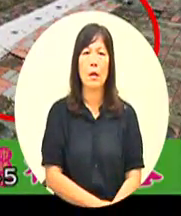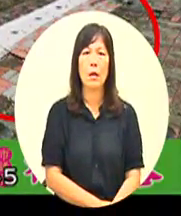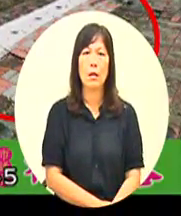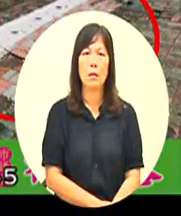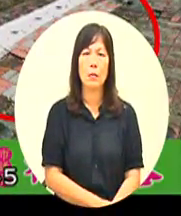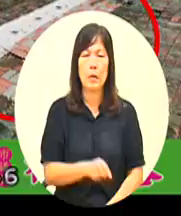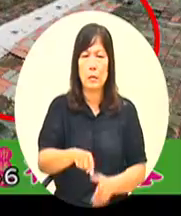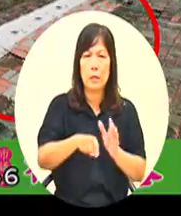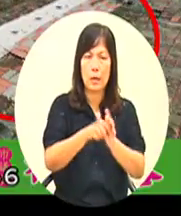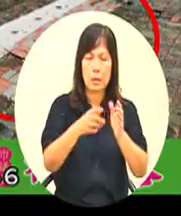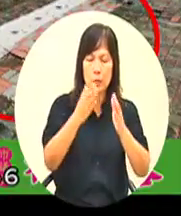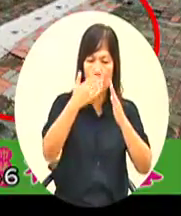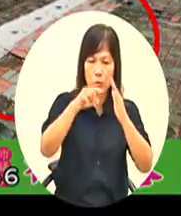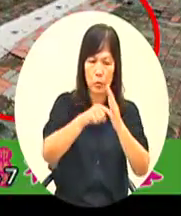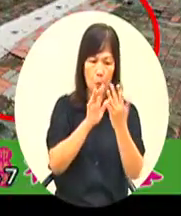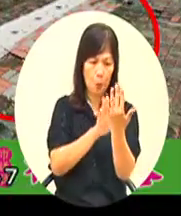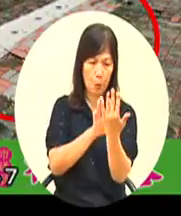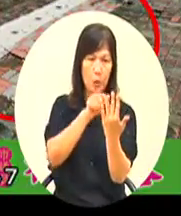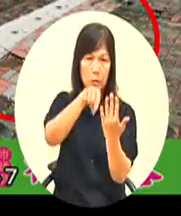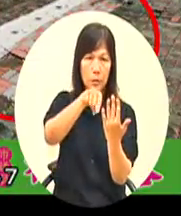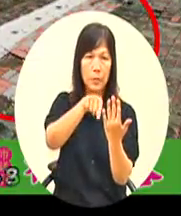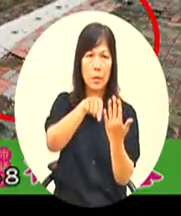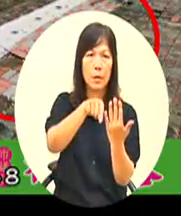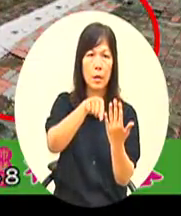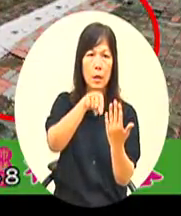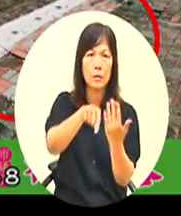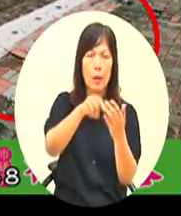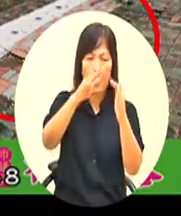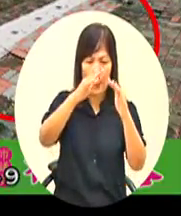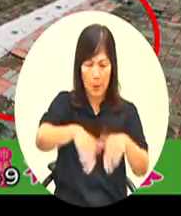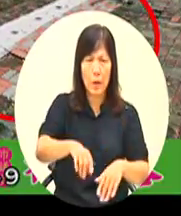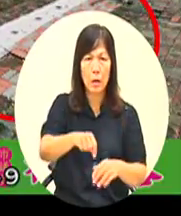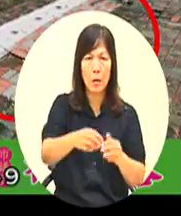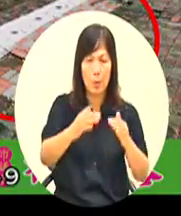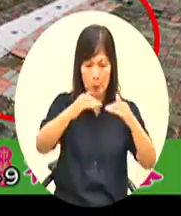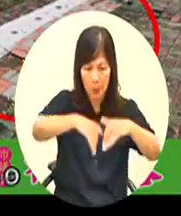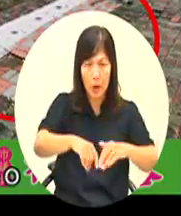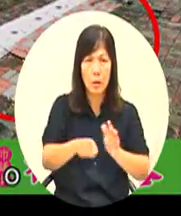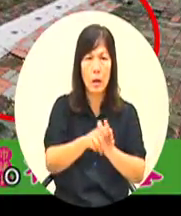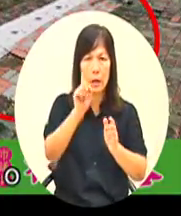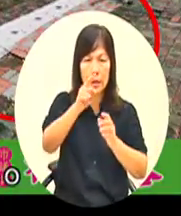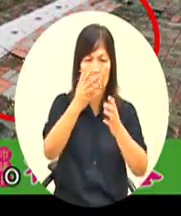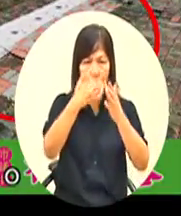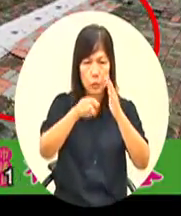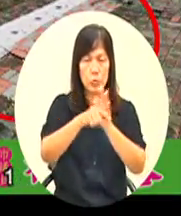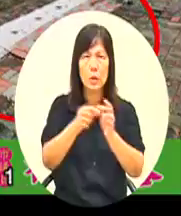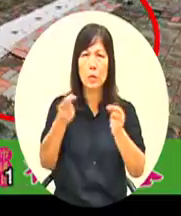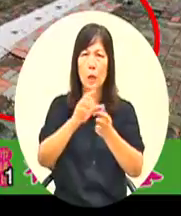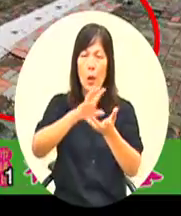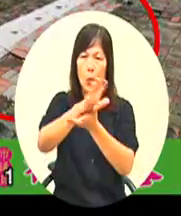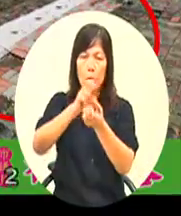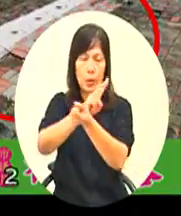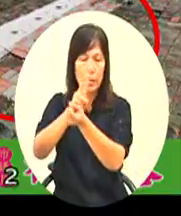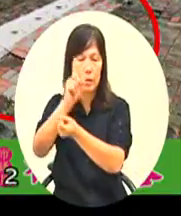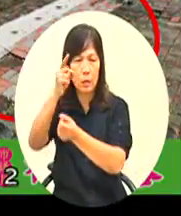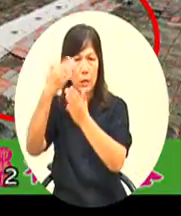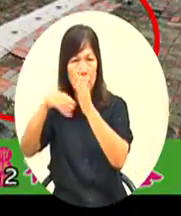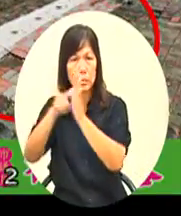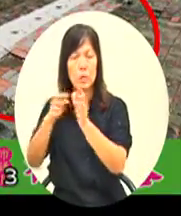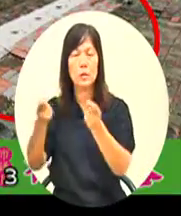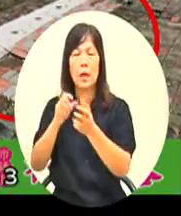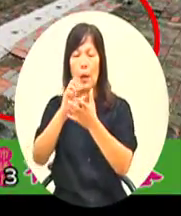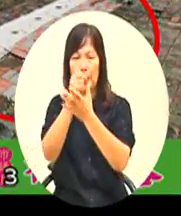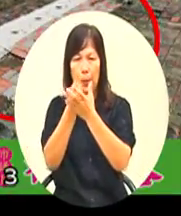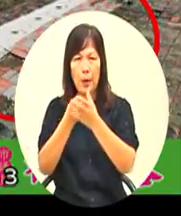们学校的正对面，这个都已经塌陷了。有一所学校，好像云里有一所学校哦，就像化粪池哦。